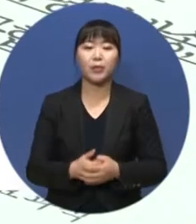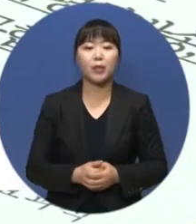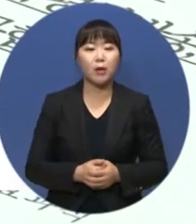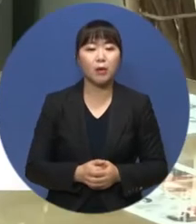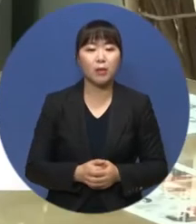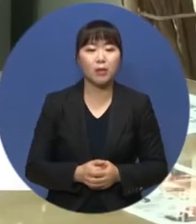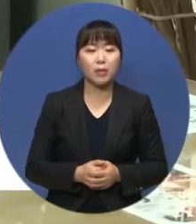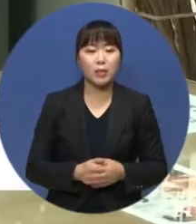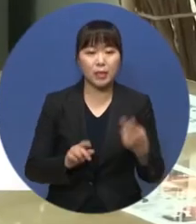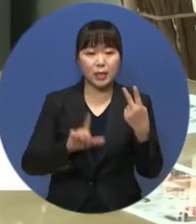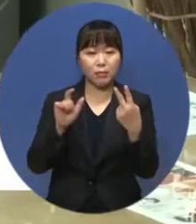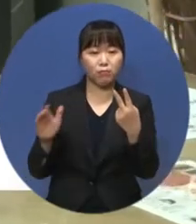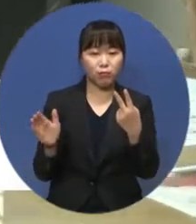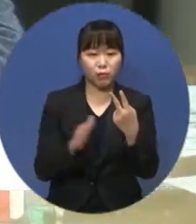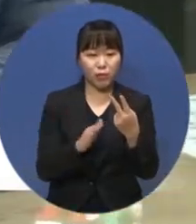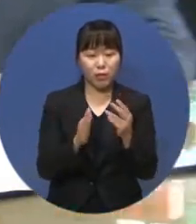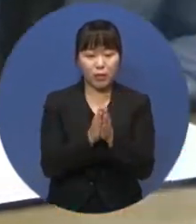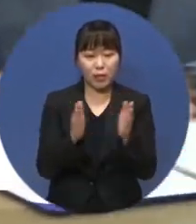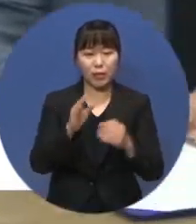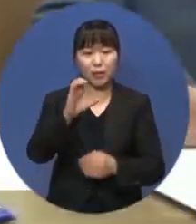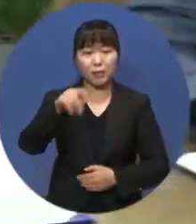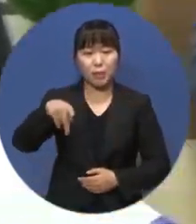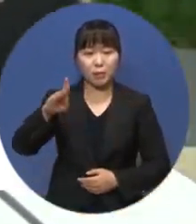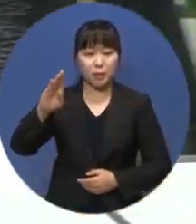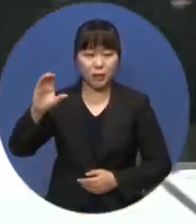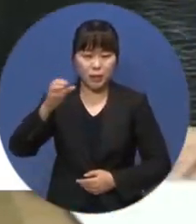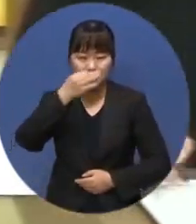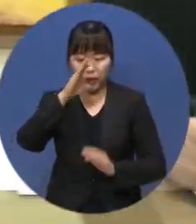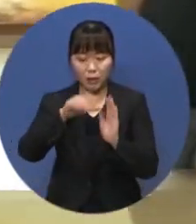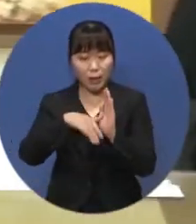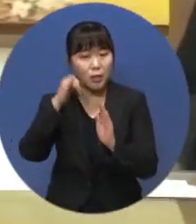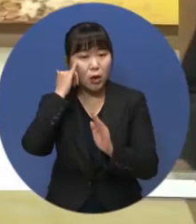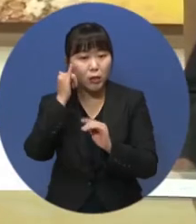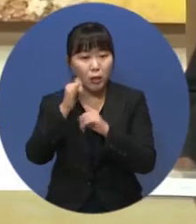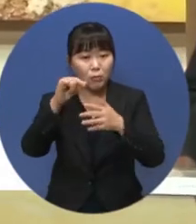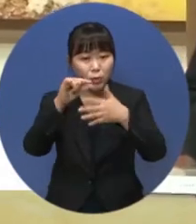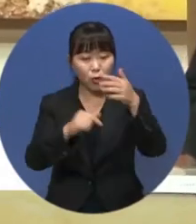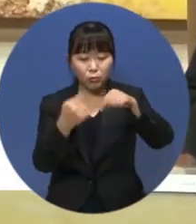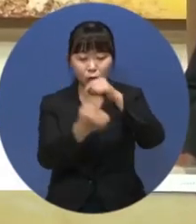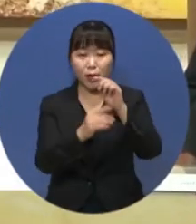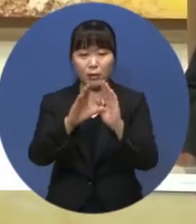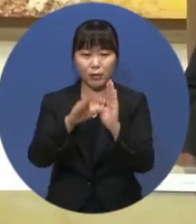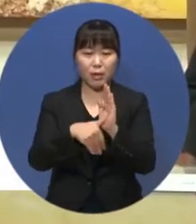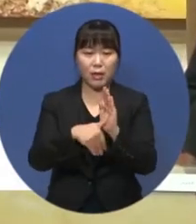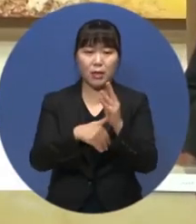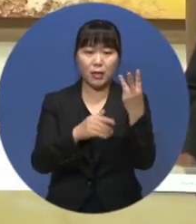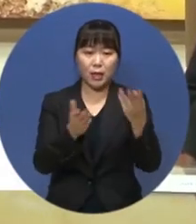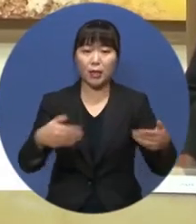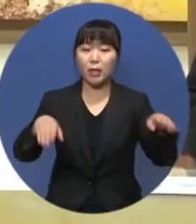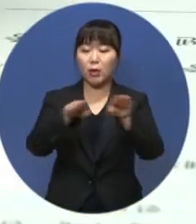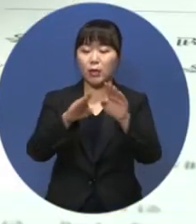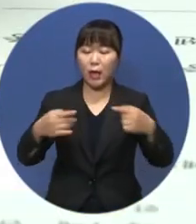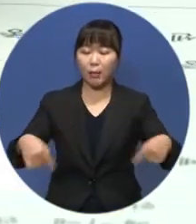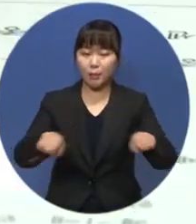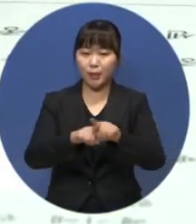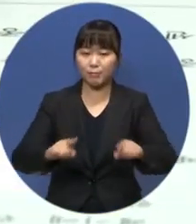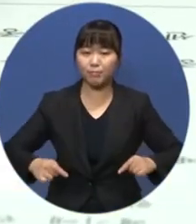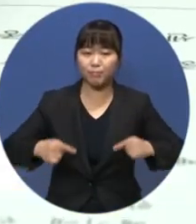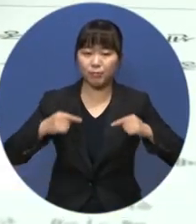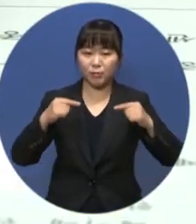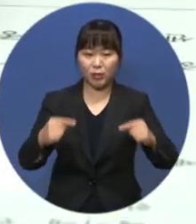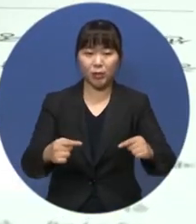이달 2일부터 진행되는 CPBC 힘들 땐 전화해 프로그램 운영에 세개 기관이 함께